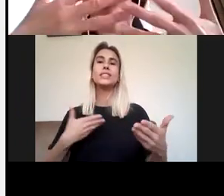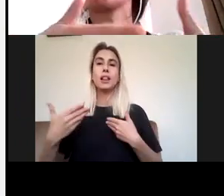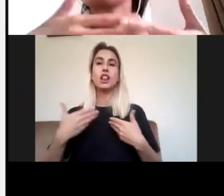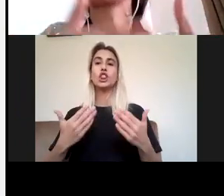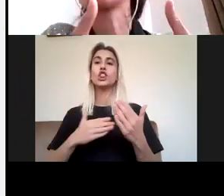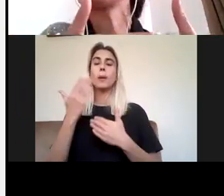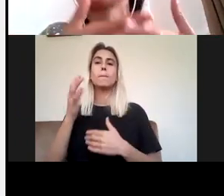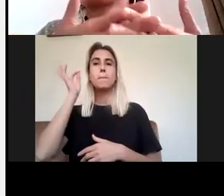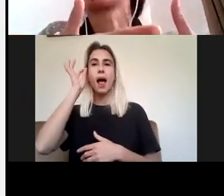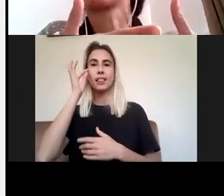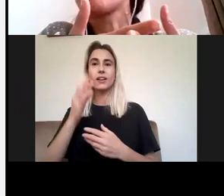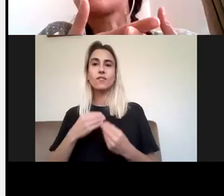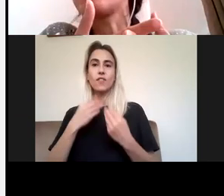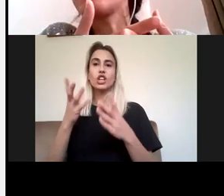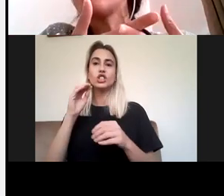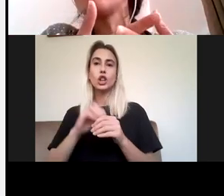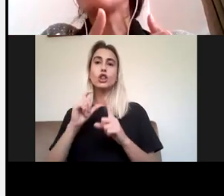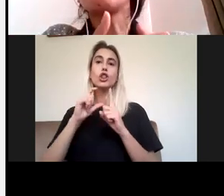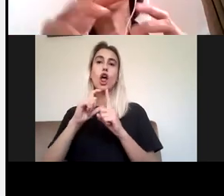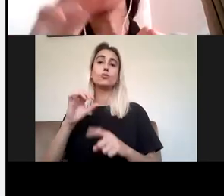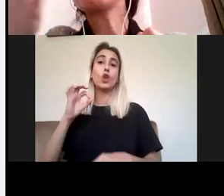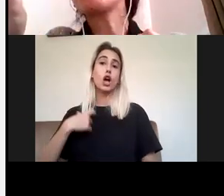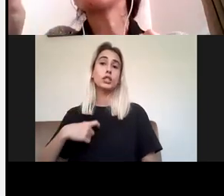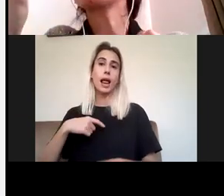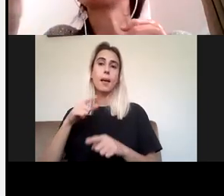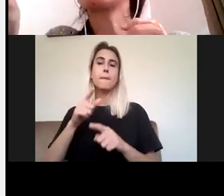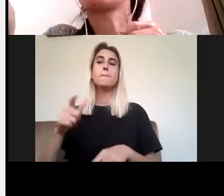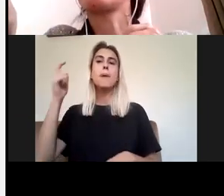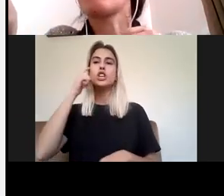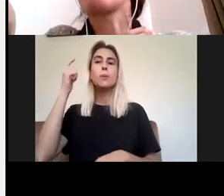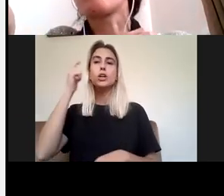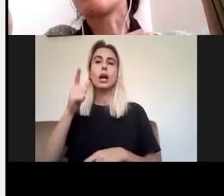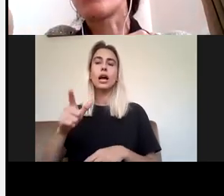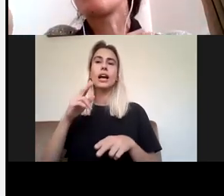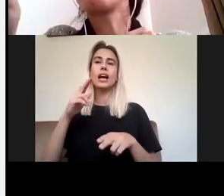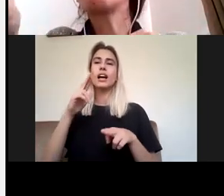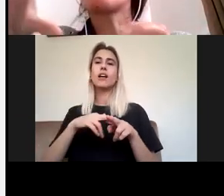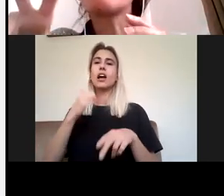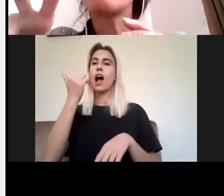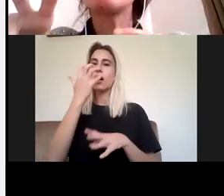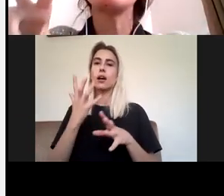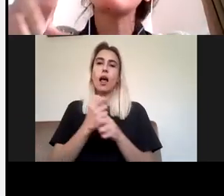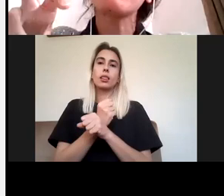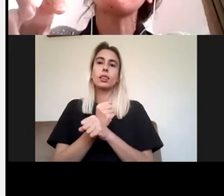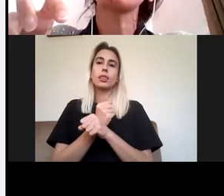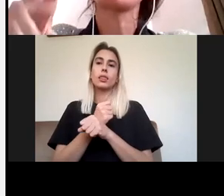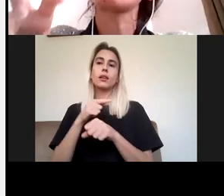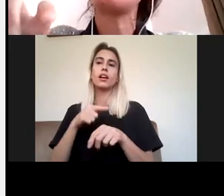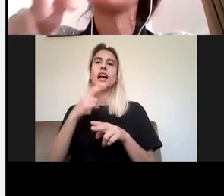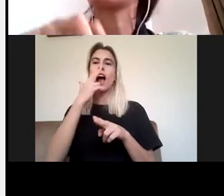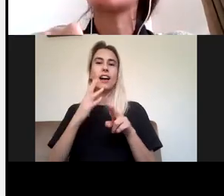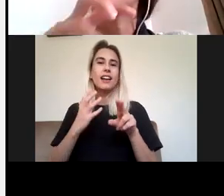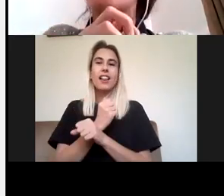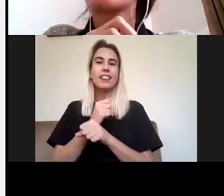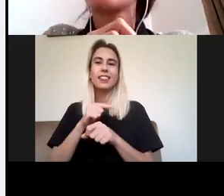mantıkla hizmet sunulduğu için dolmuşta özellikle. Dolmuş başlı başına bir kangren haline gelmiş durumda. Ve bu kangrende İstanbul